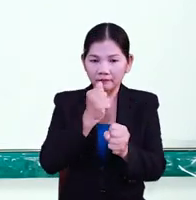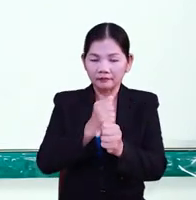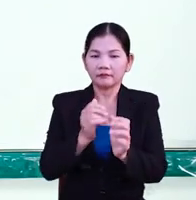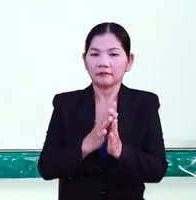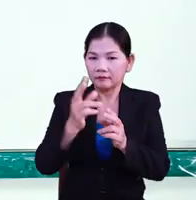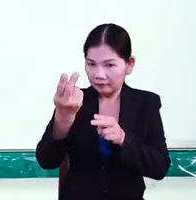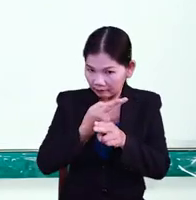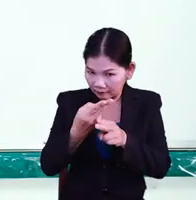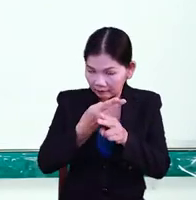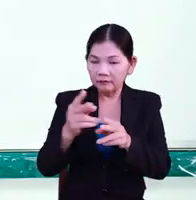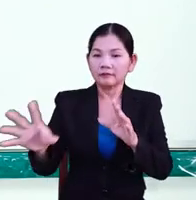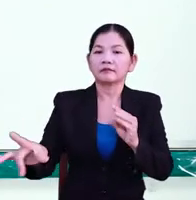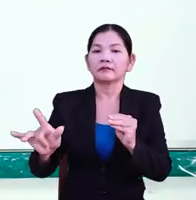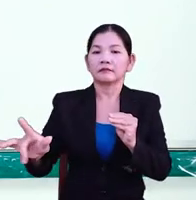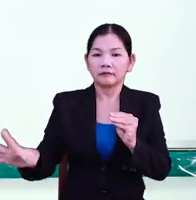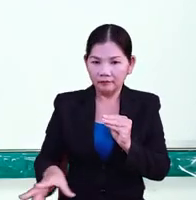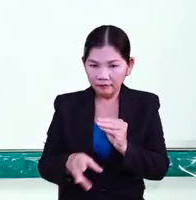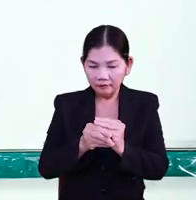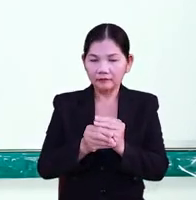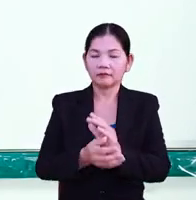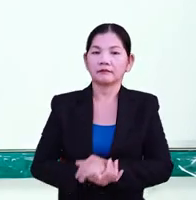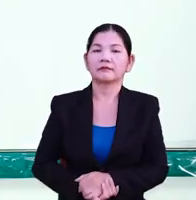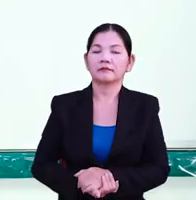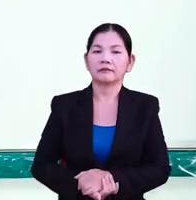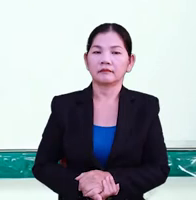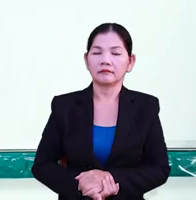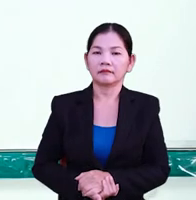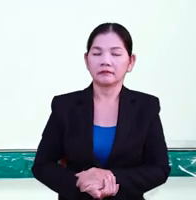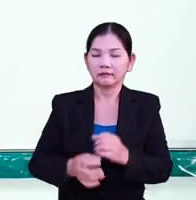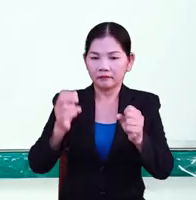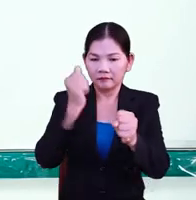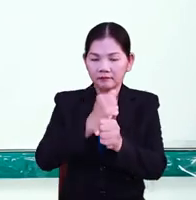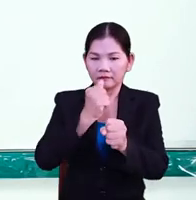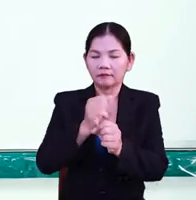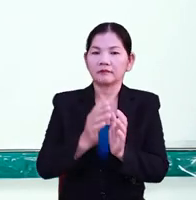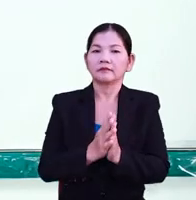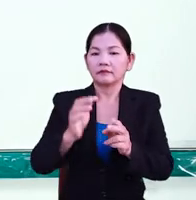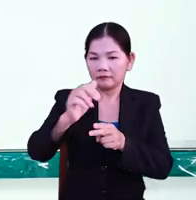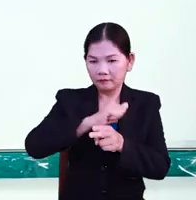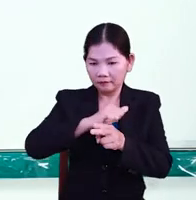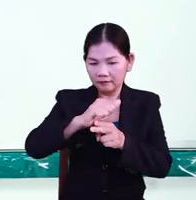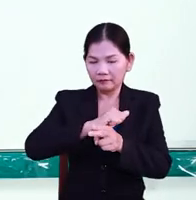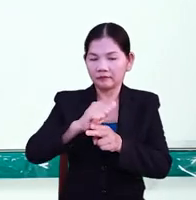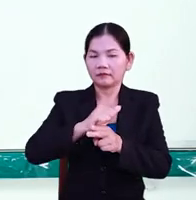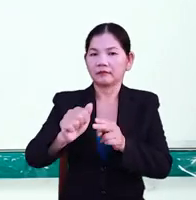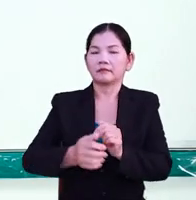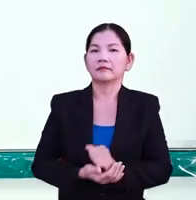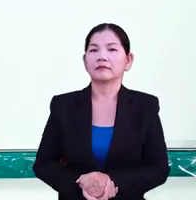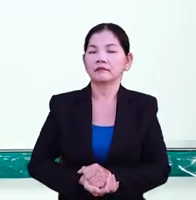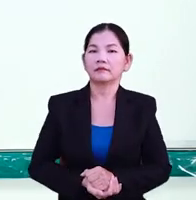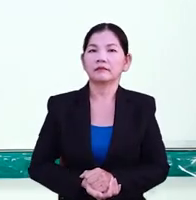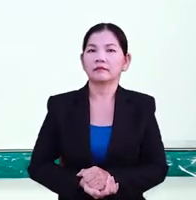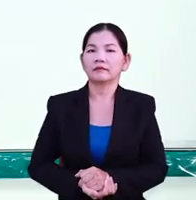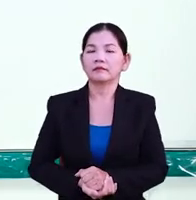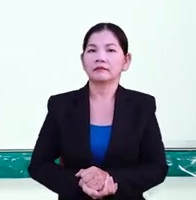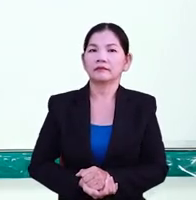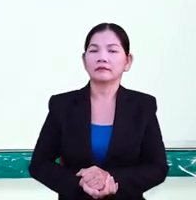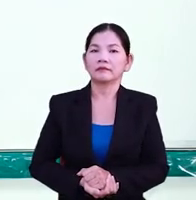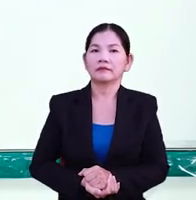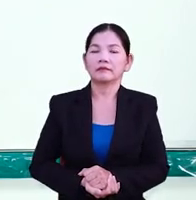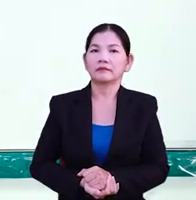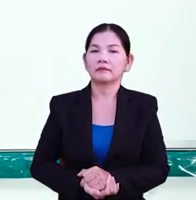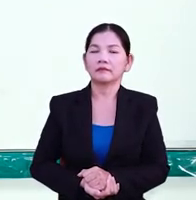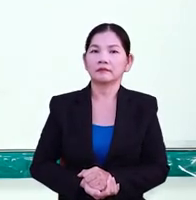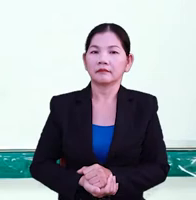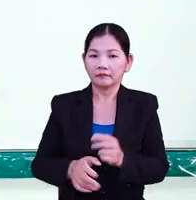កហាត់បន្ថែមមកកូនចាគឺអ្នកគ្រូតែងតែដាក់លំហាត់ចា